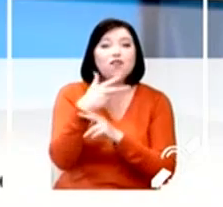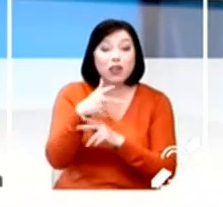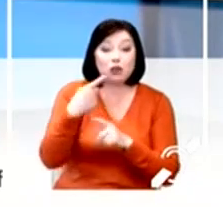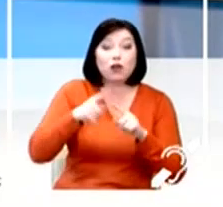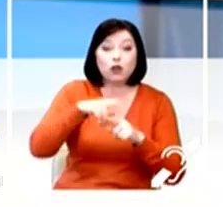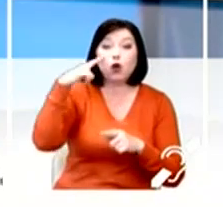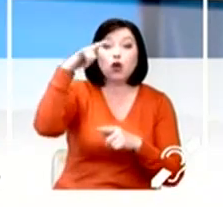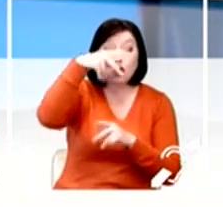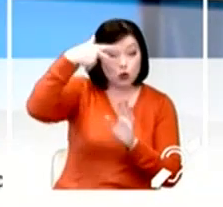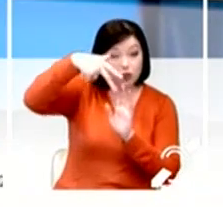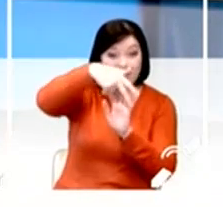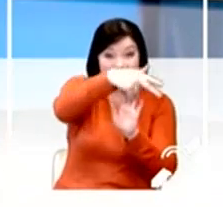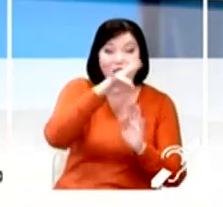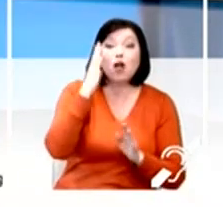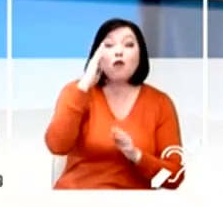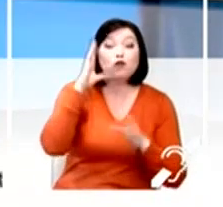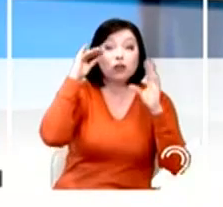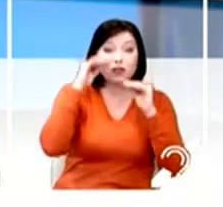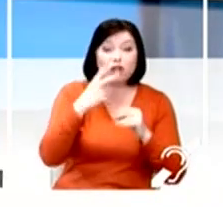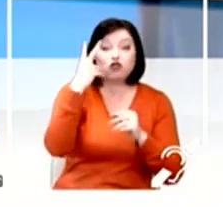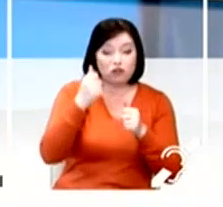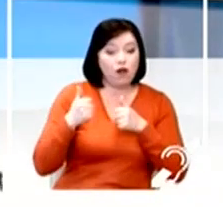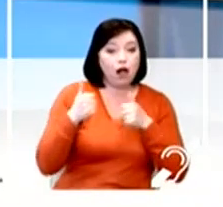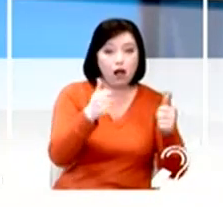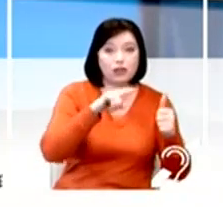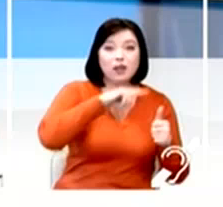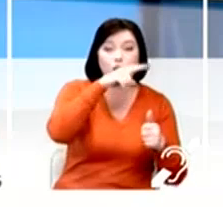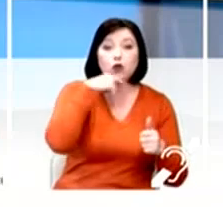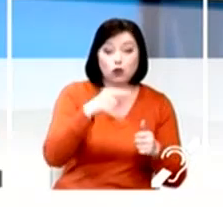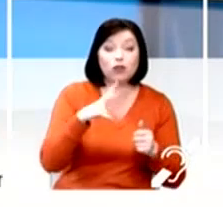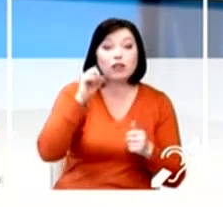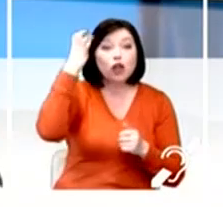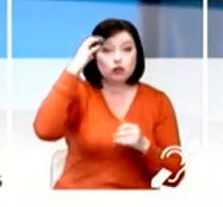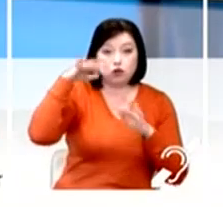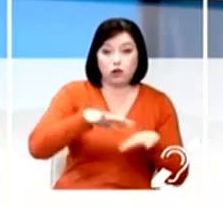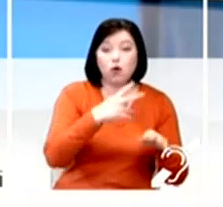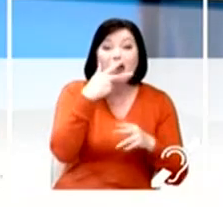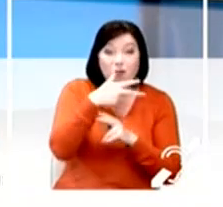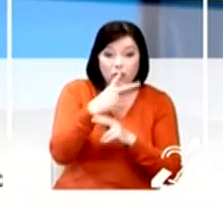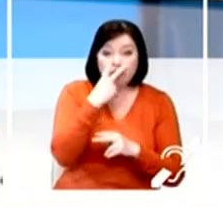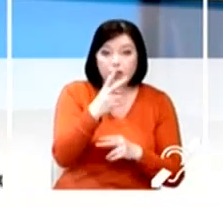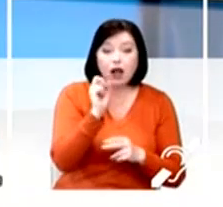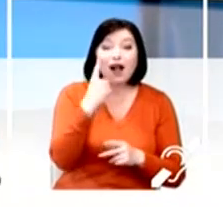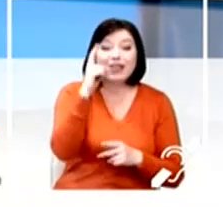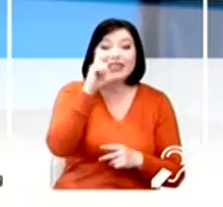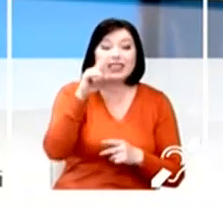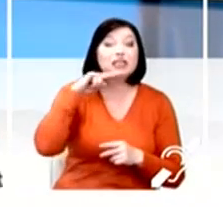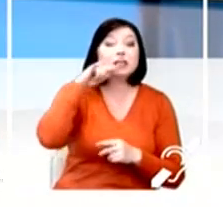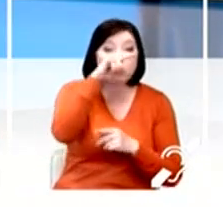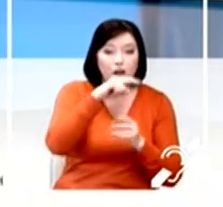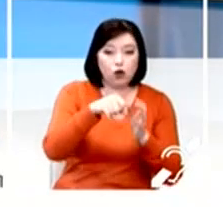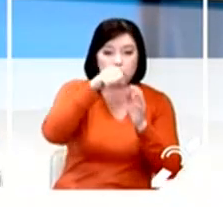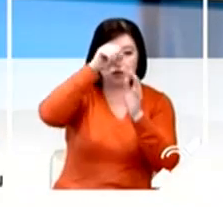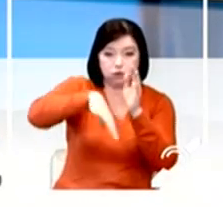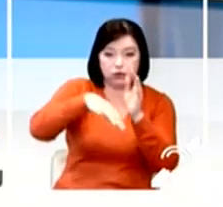drona americană interceptată marți seara de două avioane rusești deasupra Mării Negre. În imagini se vede cum unul dintre avioane